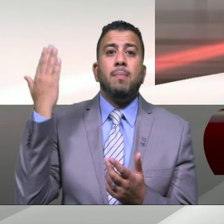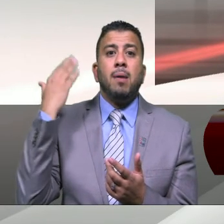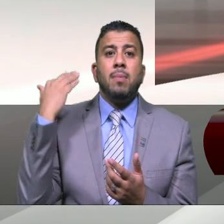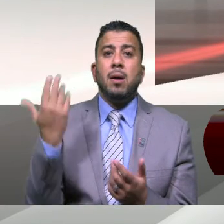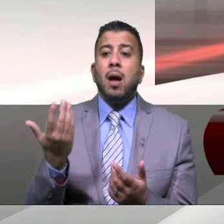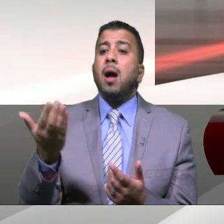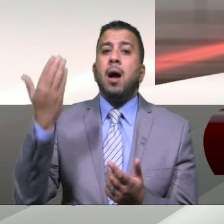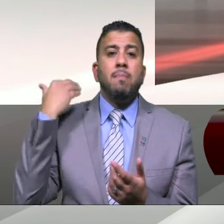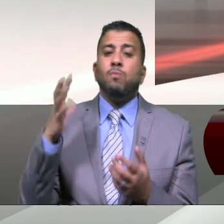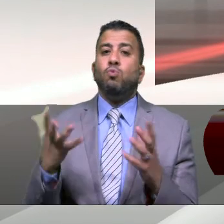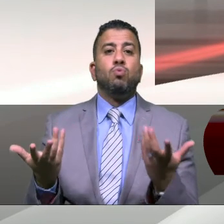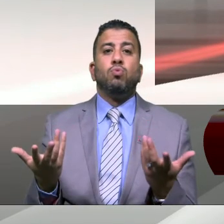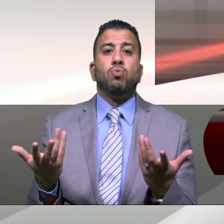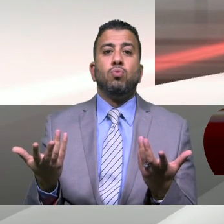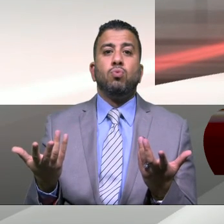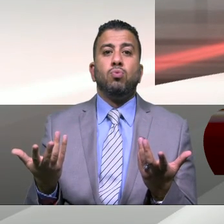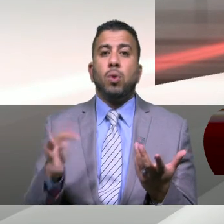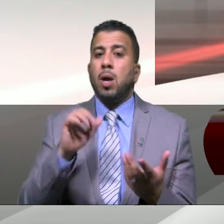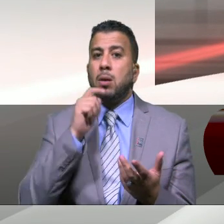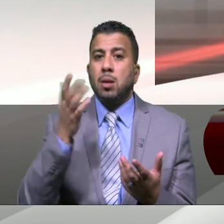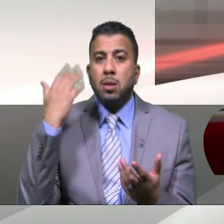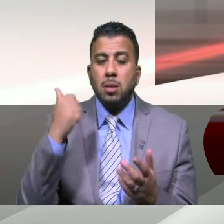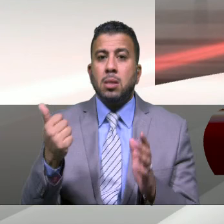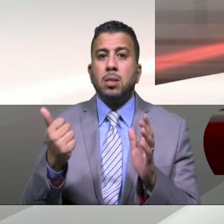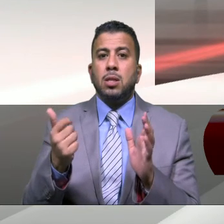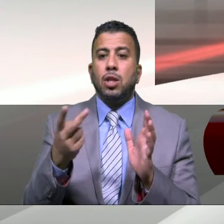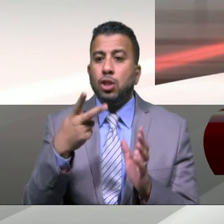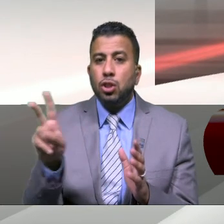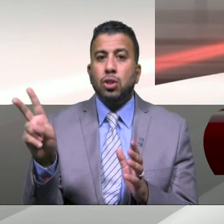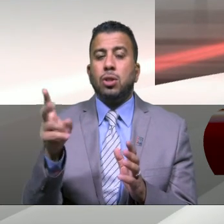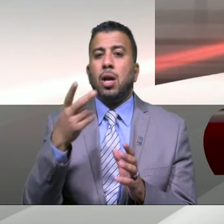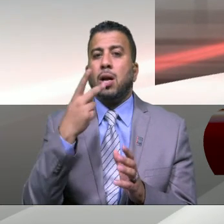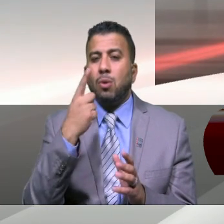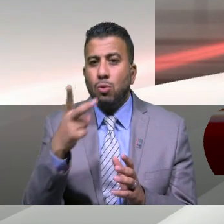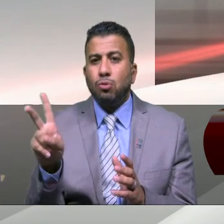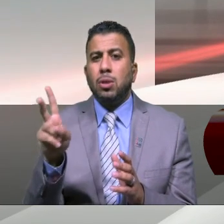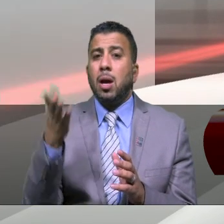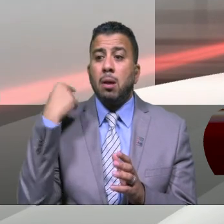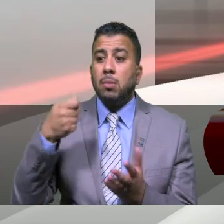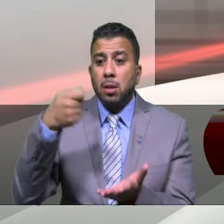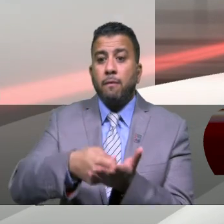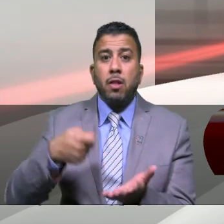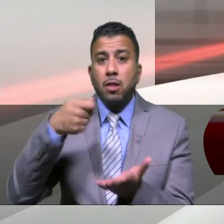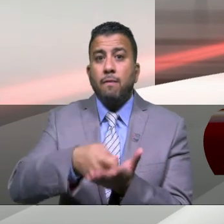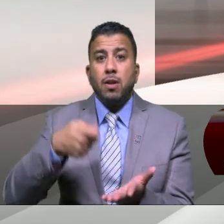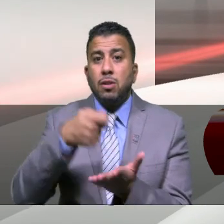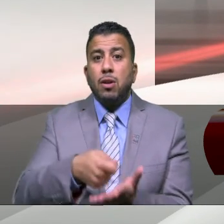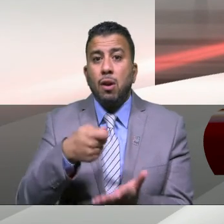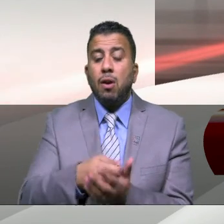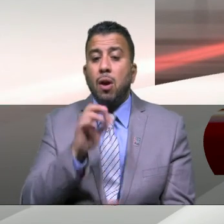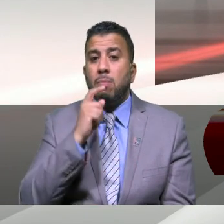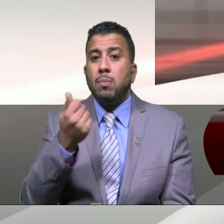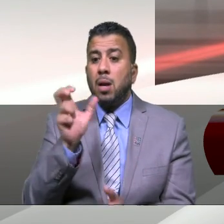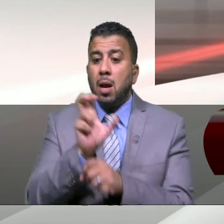اللي قبل، كان أنت 18 و19 و20 و21، هذا كلهم دفعوا، يعني